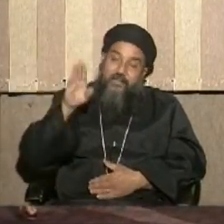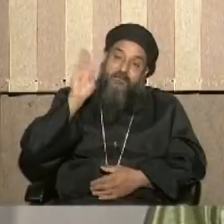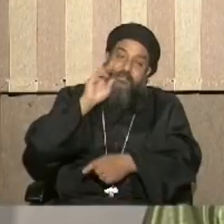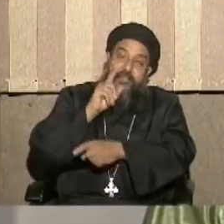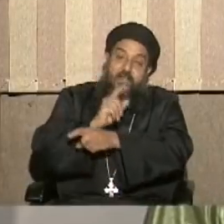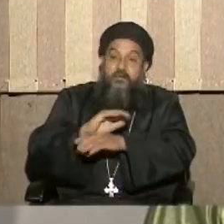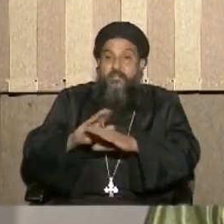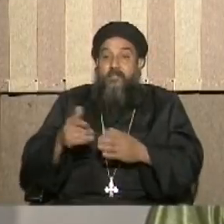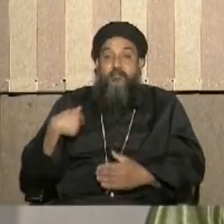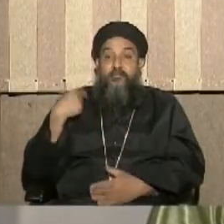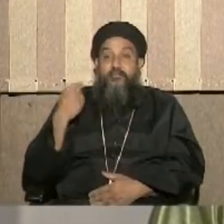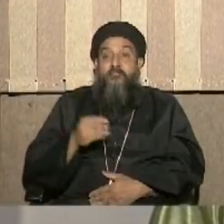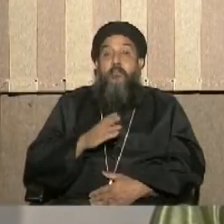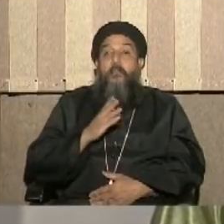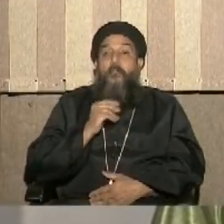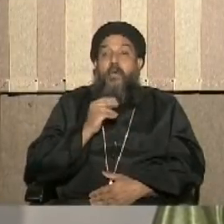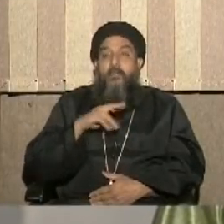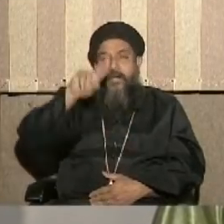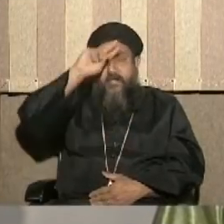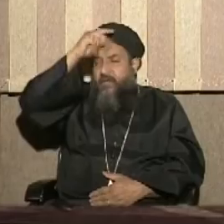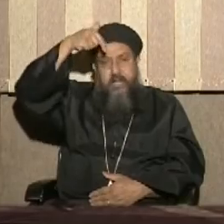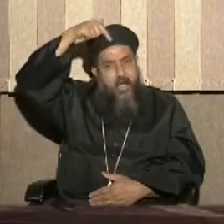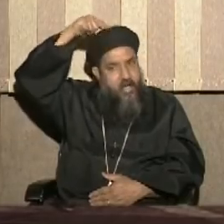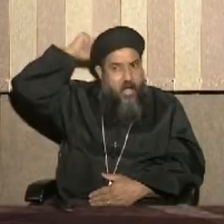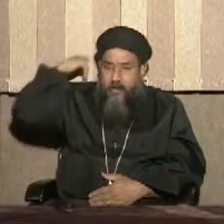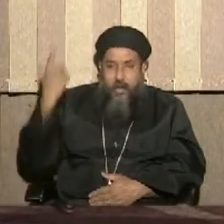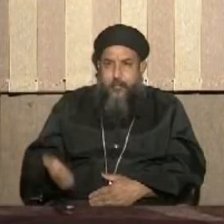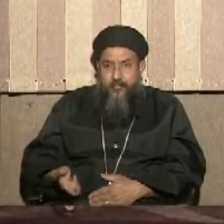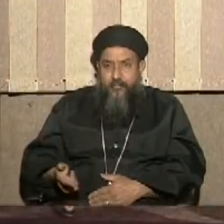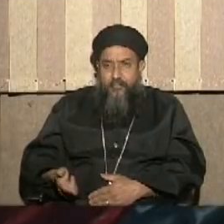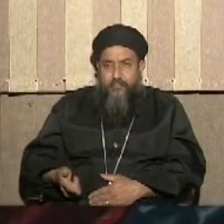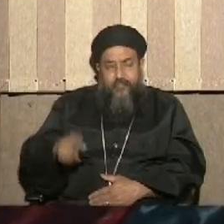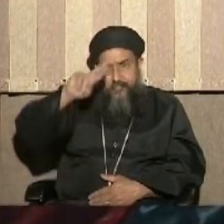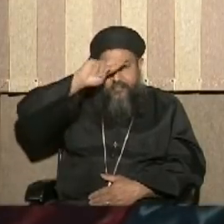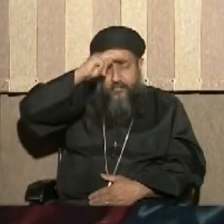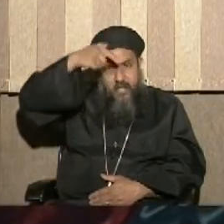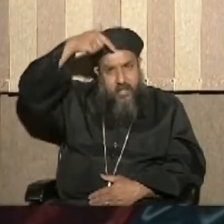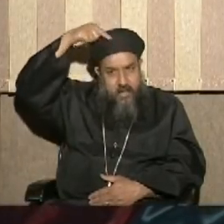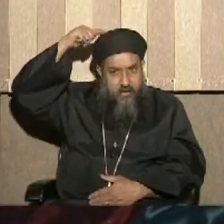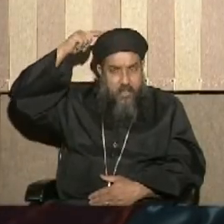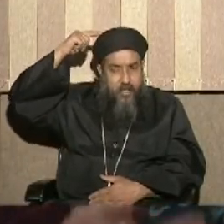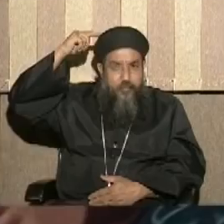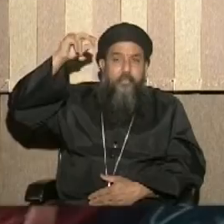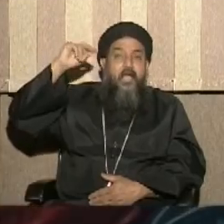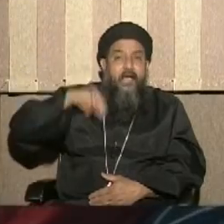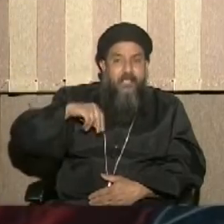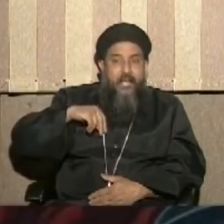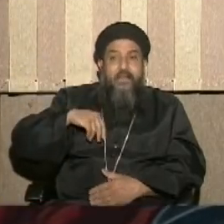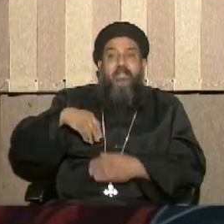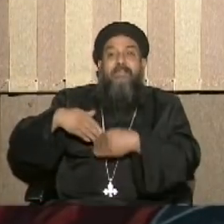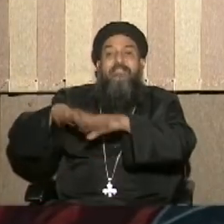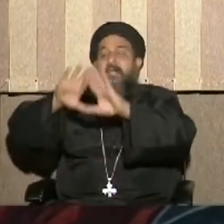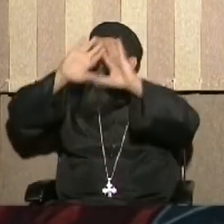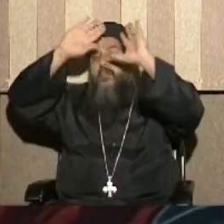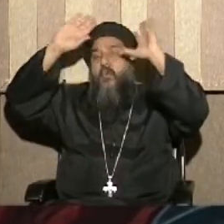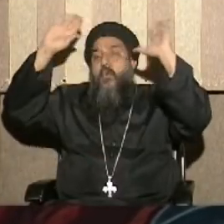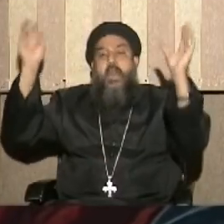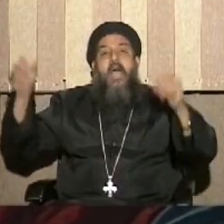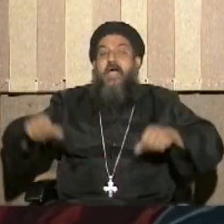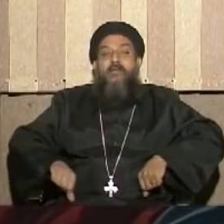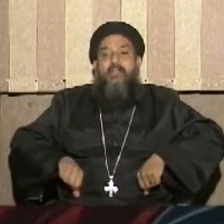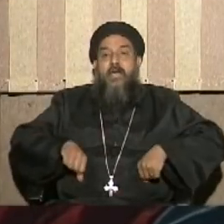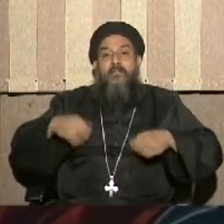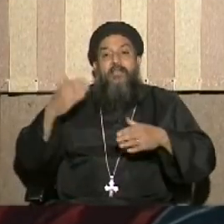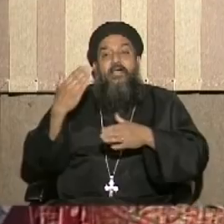الكتاب المقدس. بابا يعني ايه راهب؟ راهب يا ابني يعني واحد ساب كل شيء في العالم